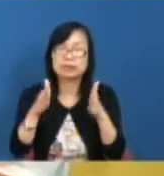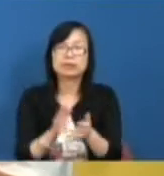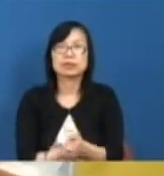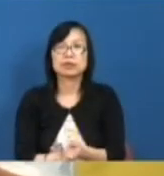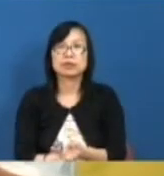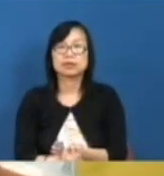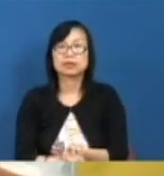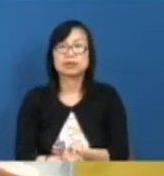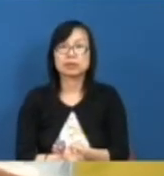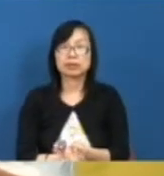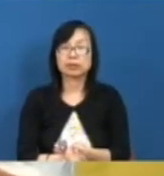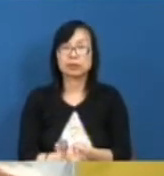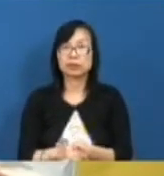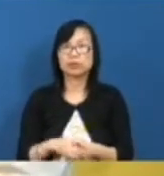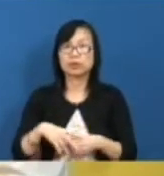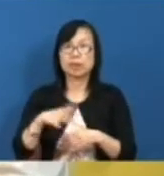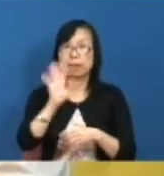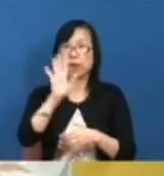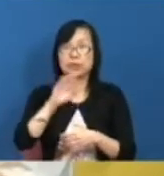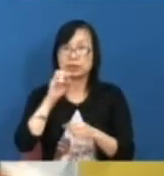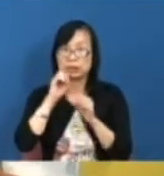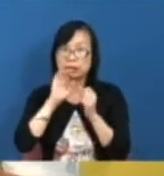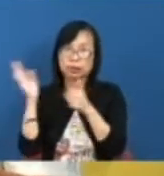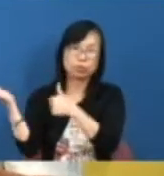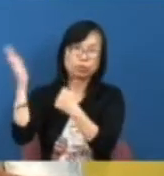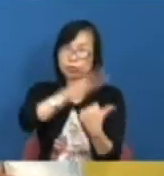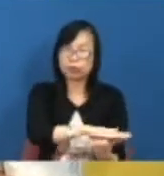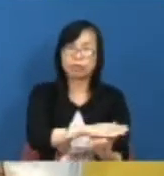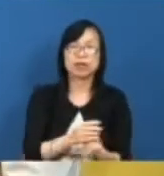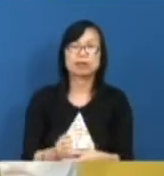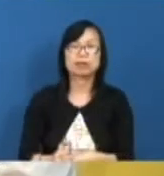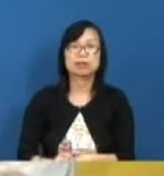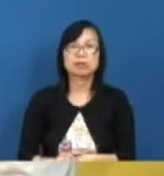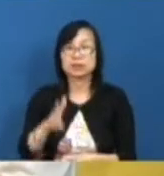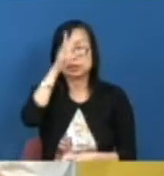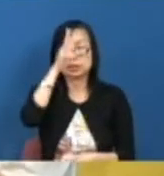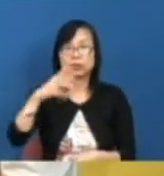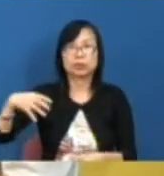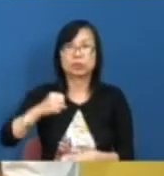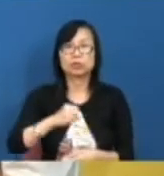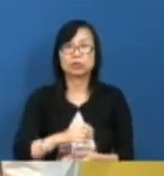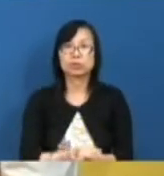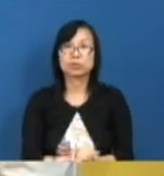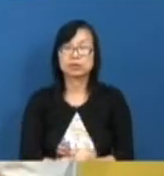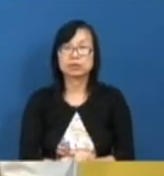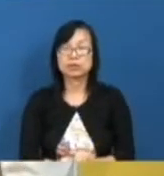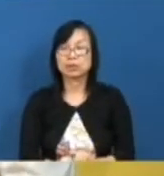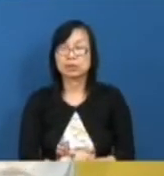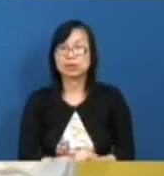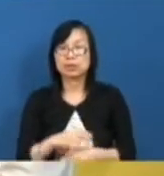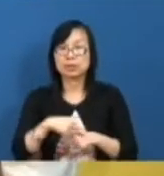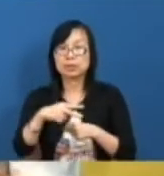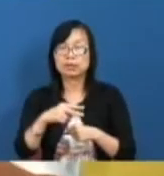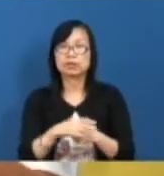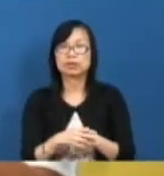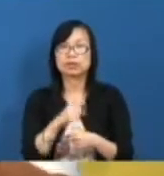就係第一，我哋唔能夠推翻共產政權。第二樣嘢就係話民主黨或者民主運動行到依一度，已經去到一個臨界點，或者